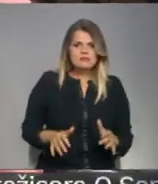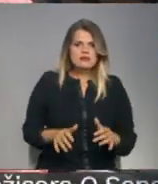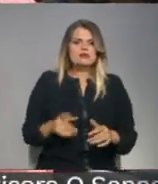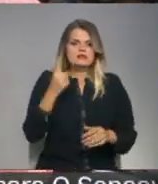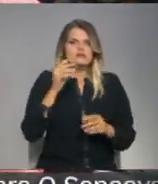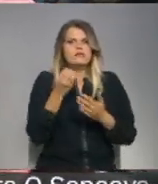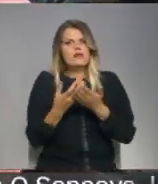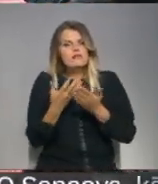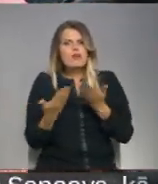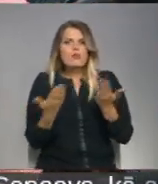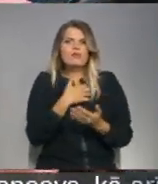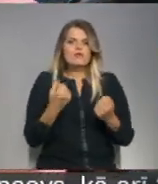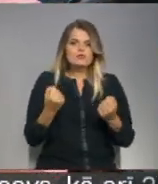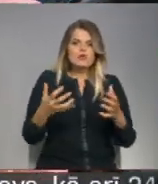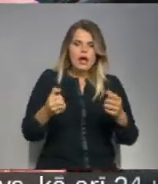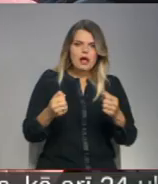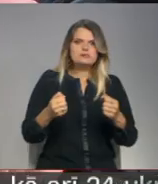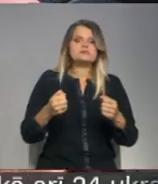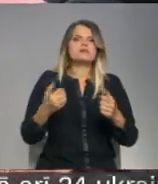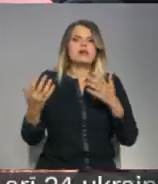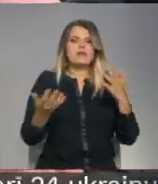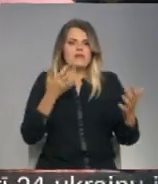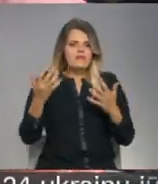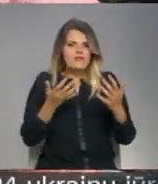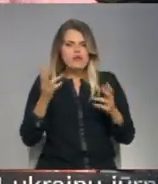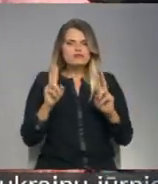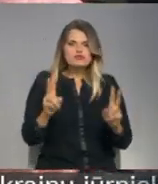turēties rokas, tad mazliet aiz muguras tev būs aizvērš.